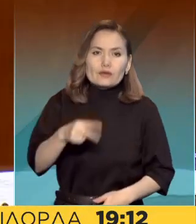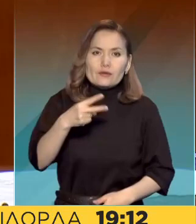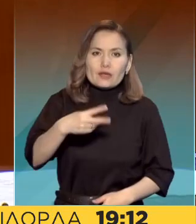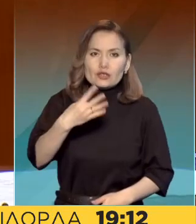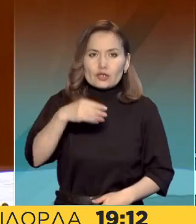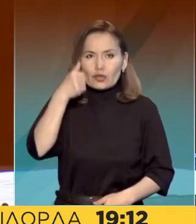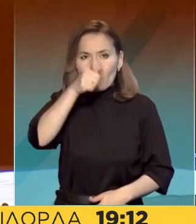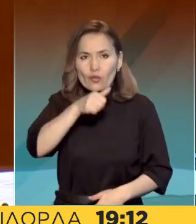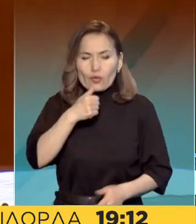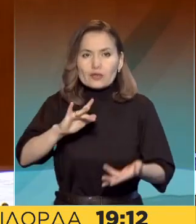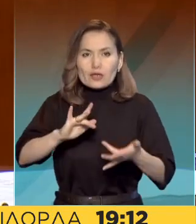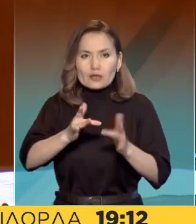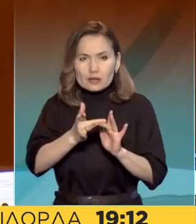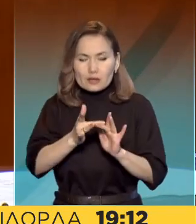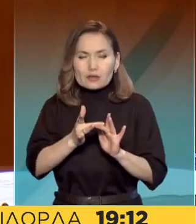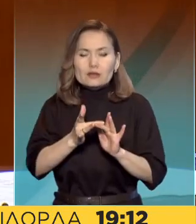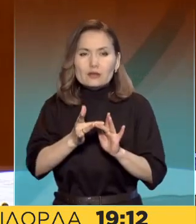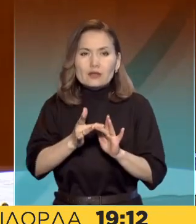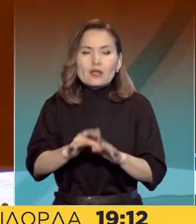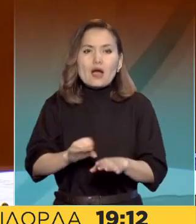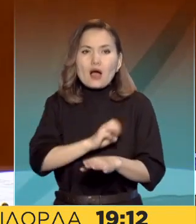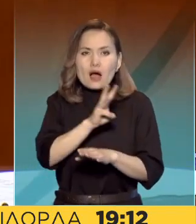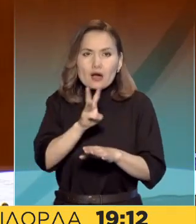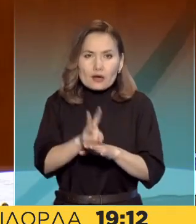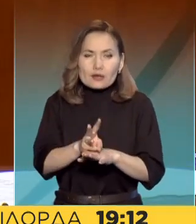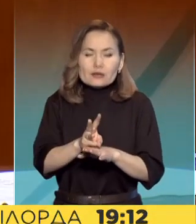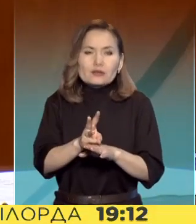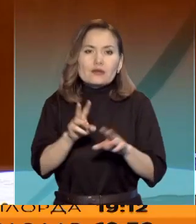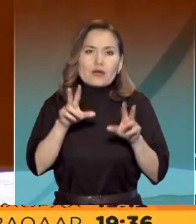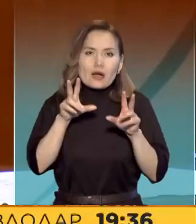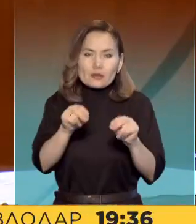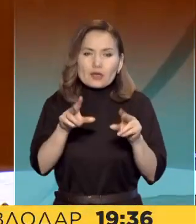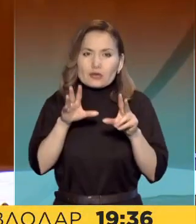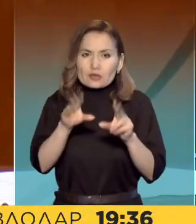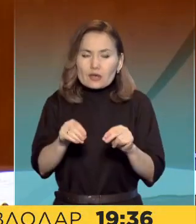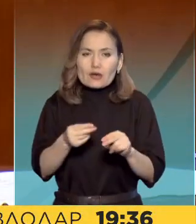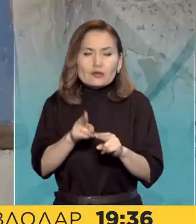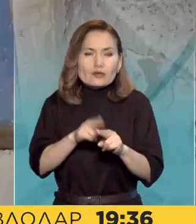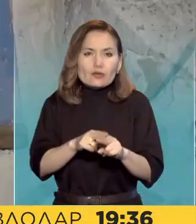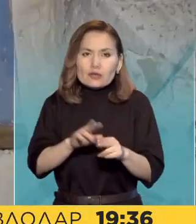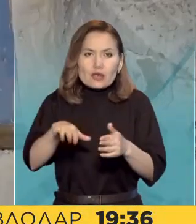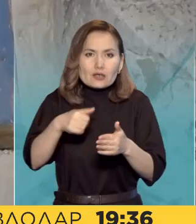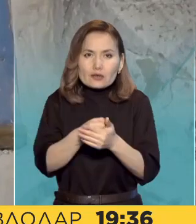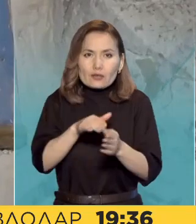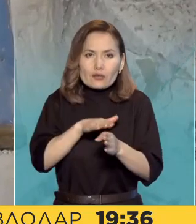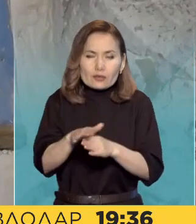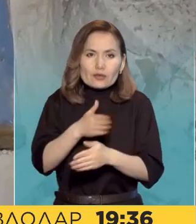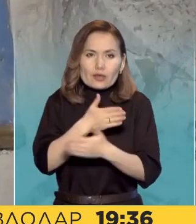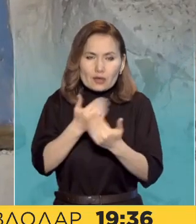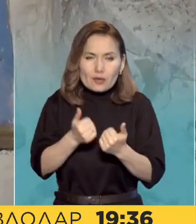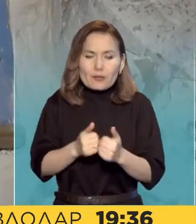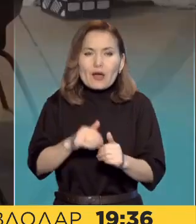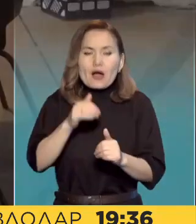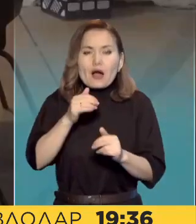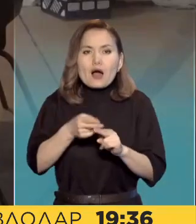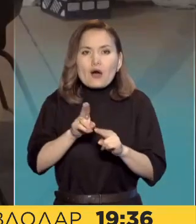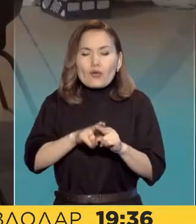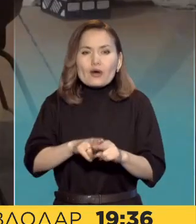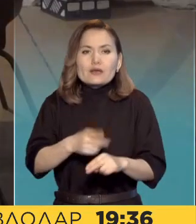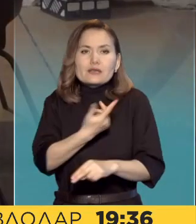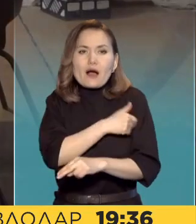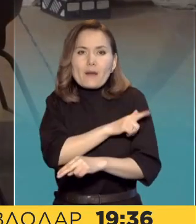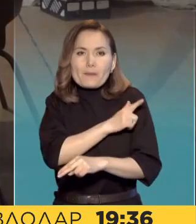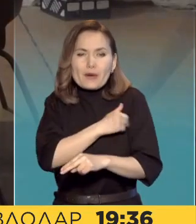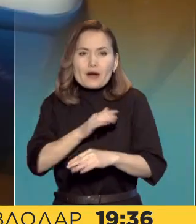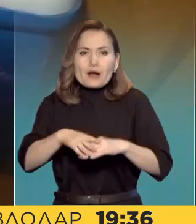уже здесь столько сроков слышим и каждый раз никак не на опережение. Жылда жырлап, әйтеуір бұл мал дәрігерлерінің